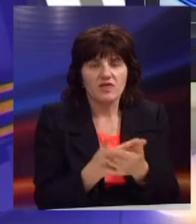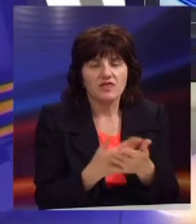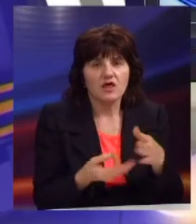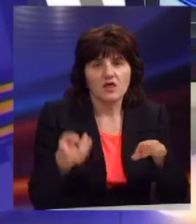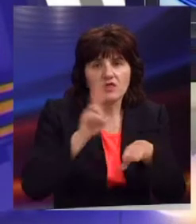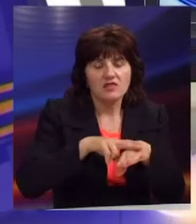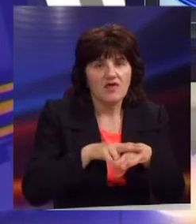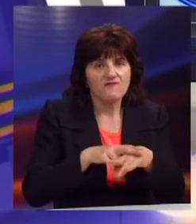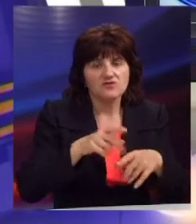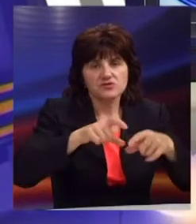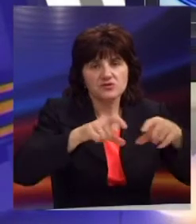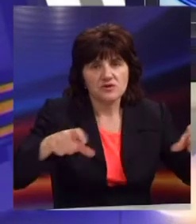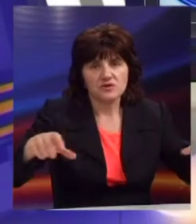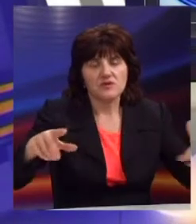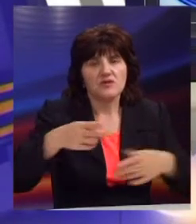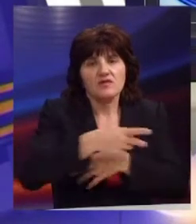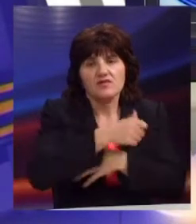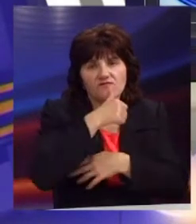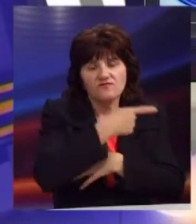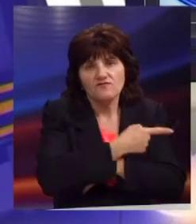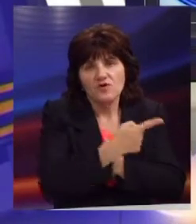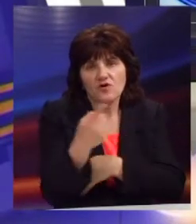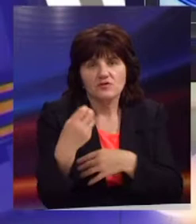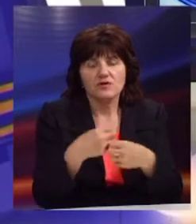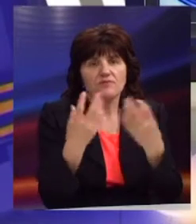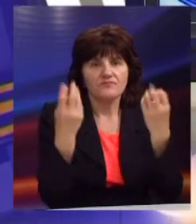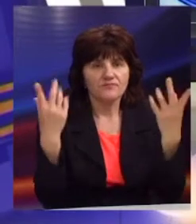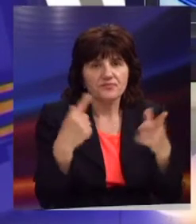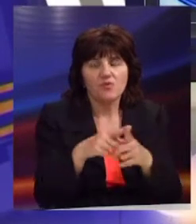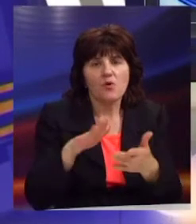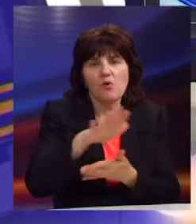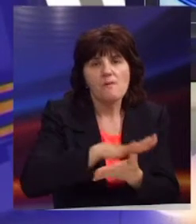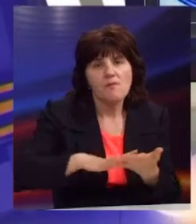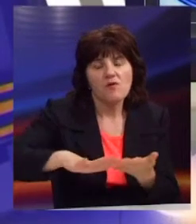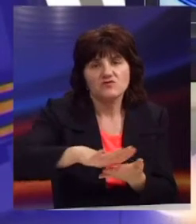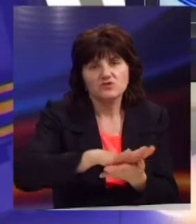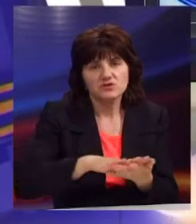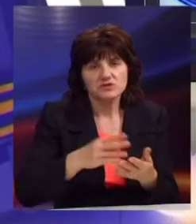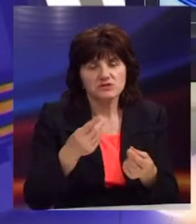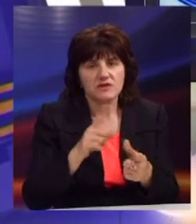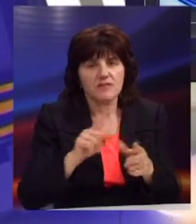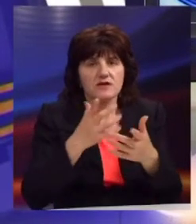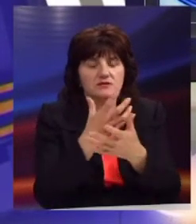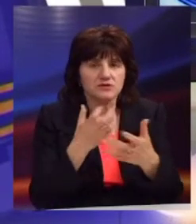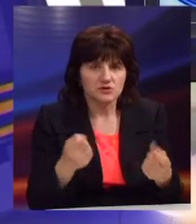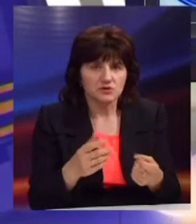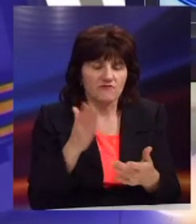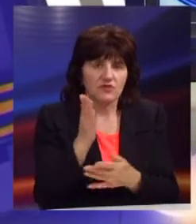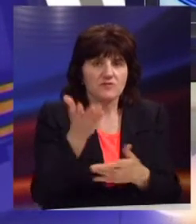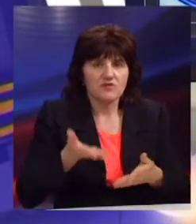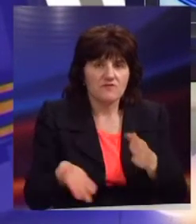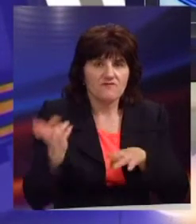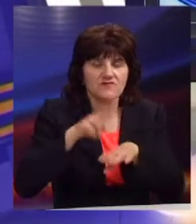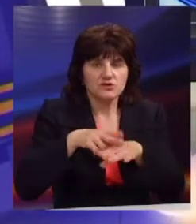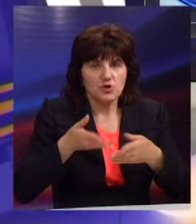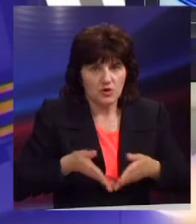na politiku navodnjavanja i odvodnjavanja, odnosno povećanja površina koje se navodnjavaju, a samim tim i prinosa u poljoprivredi.